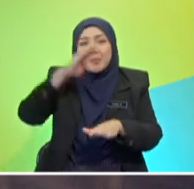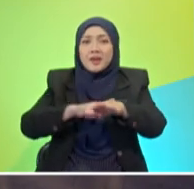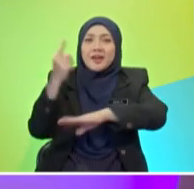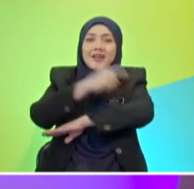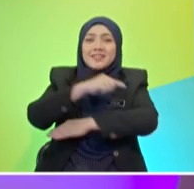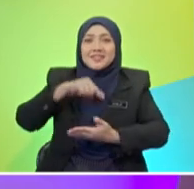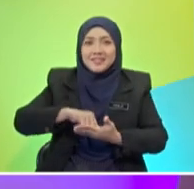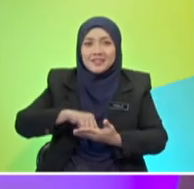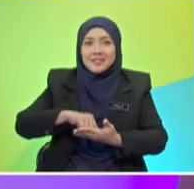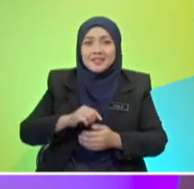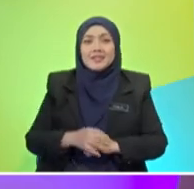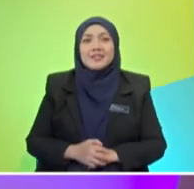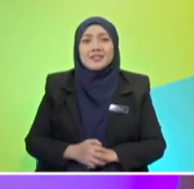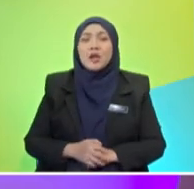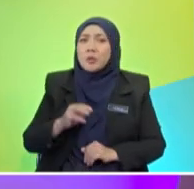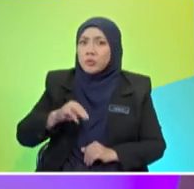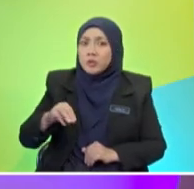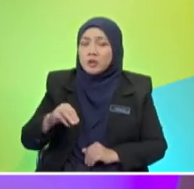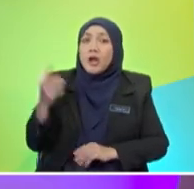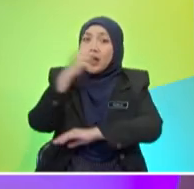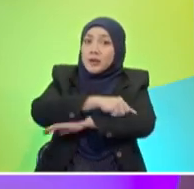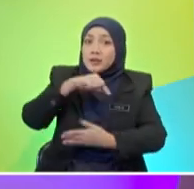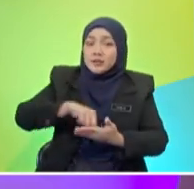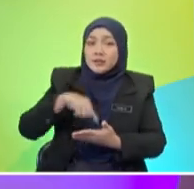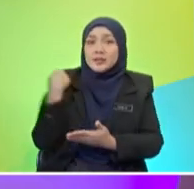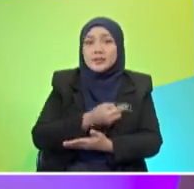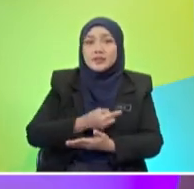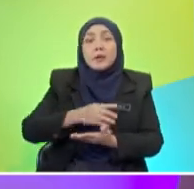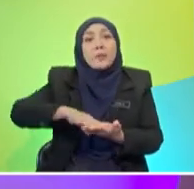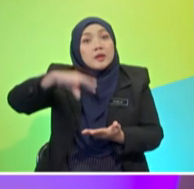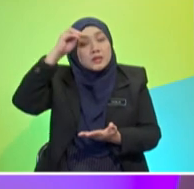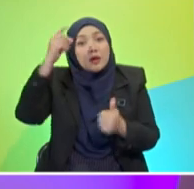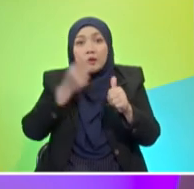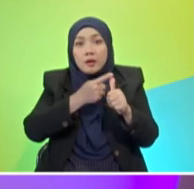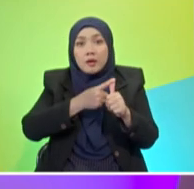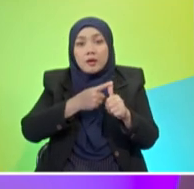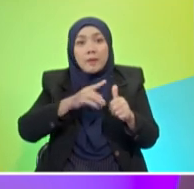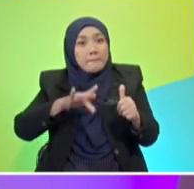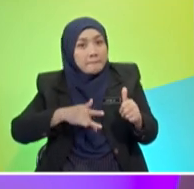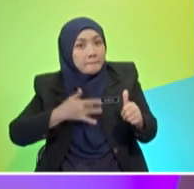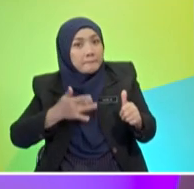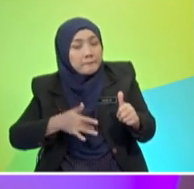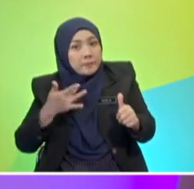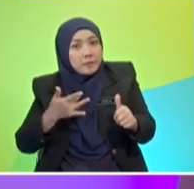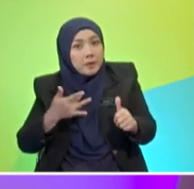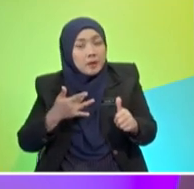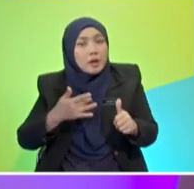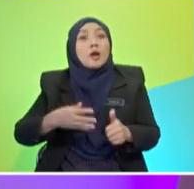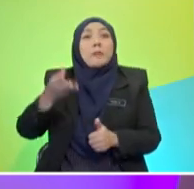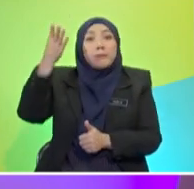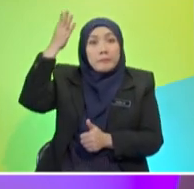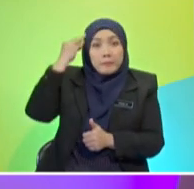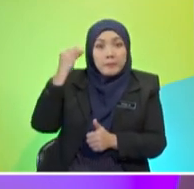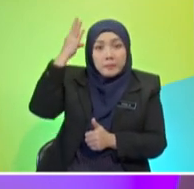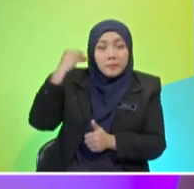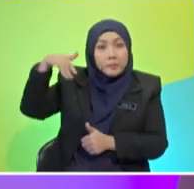Baiklah, murid-murid. Hari ini kita dah belajar pertama, kita dah belajar tentang membuat ramalan berdasarkan pengalaman yang lalu. Okey, dan kita